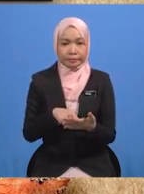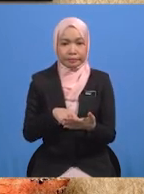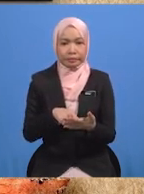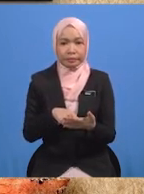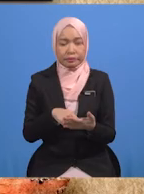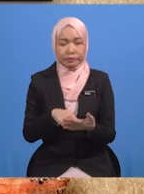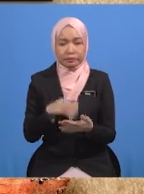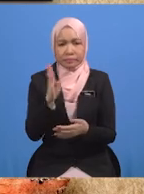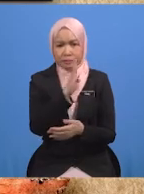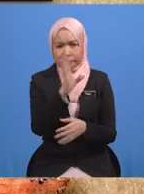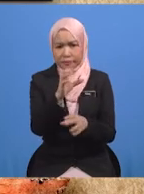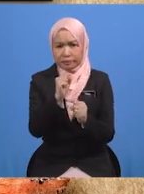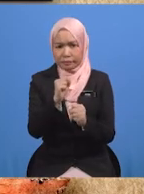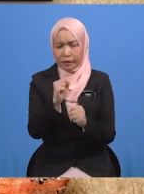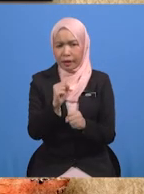menguasai Mesir.